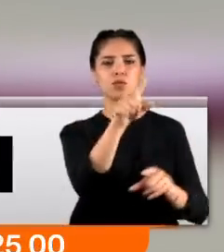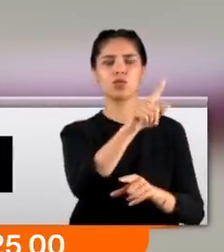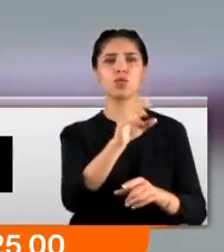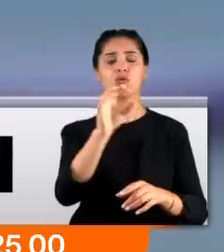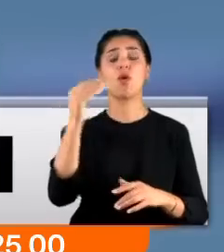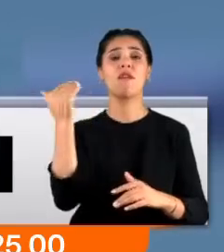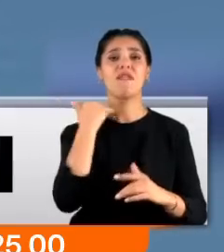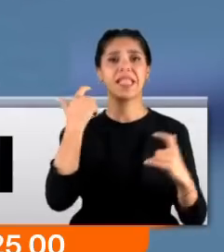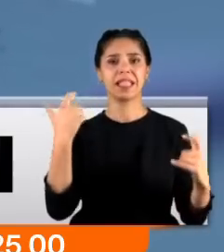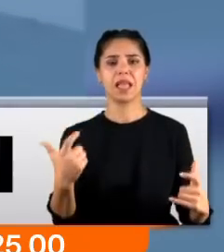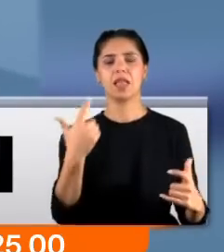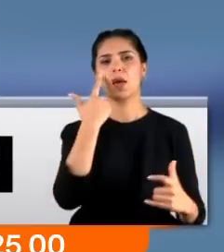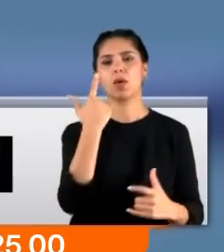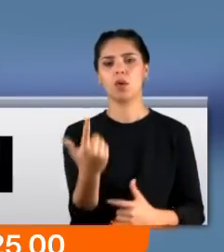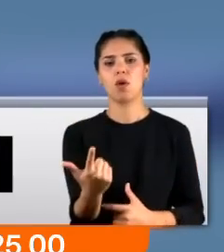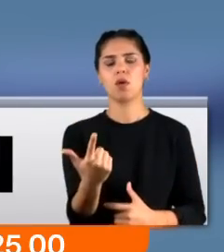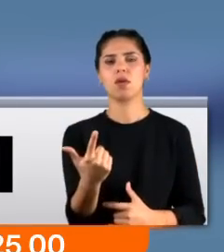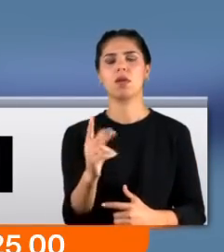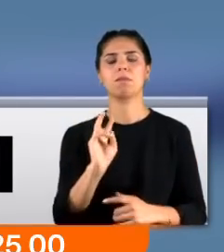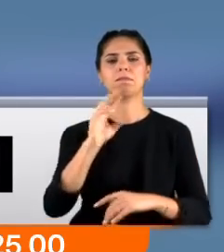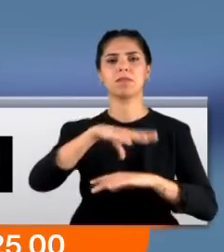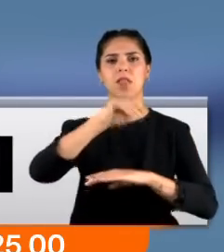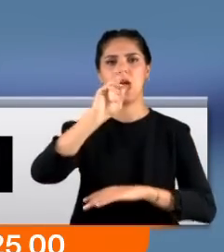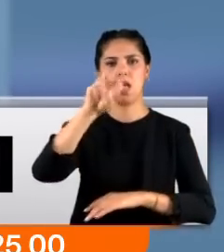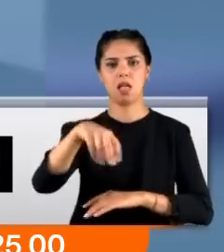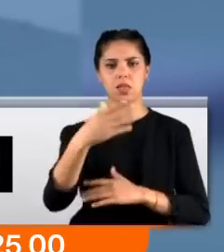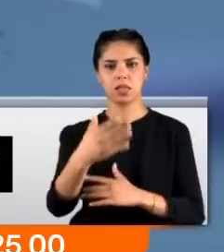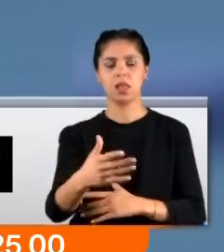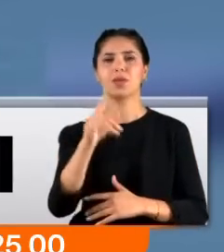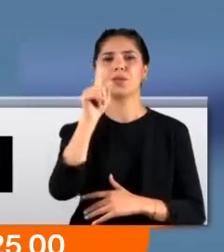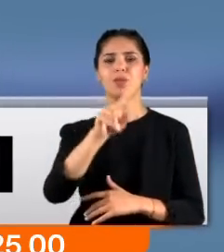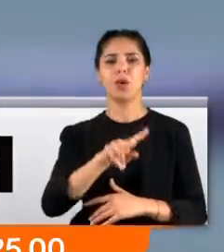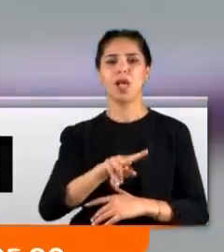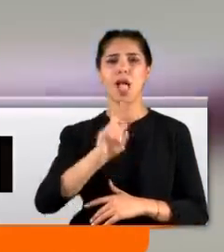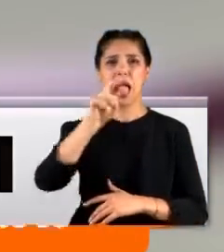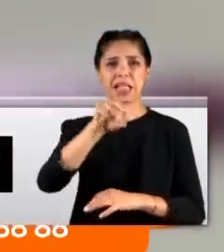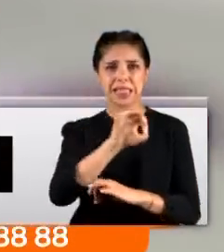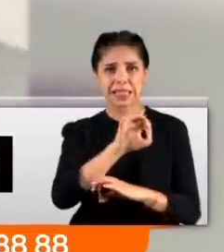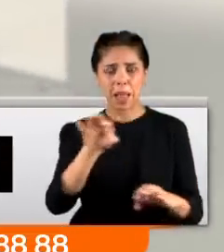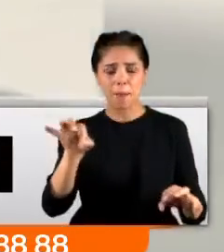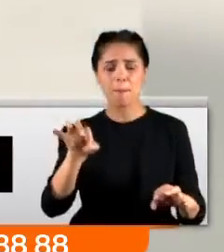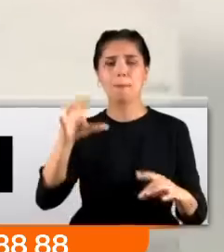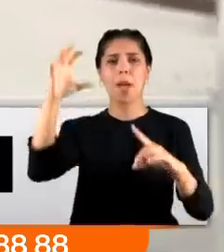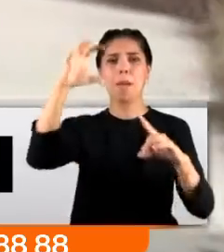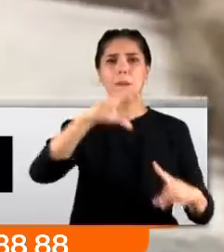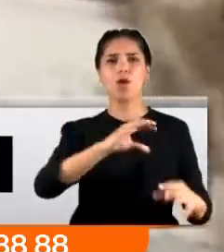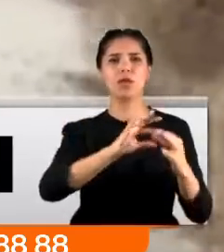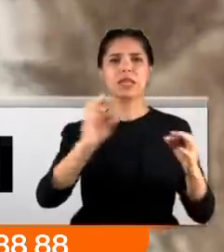metre yüksekliğindeki Baba Dağ'dan peş peşe atlayış yapıyordu. Ayaklarını yerden kesmişlerdi ki paraşütler birbirine